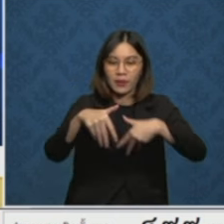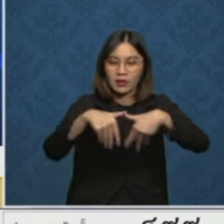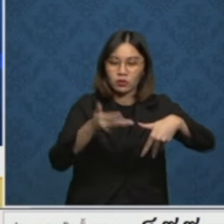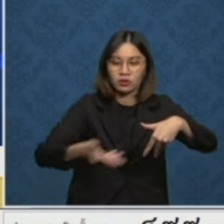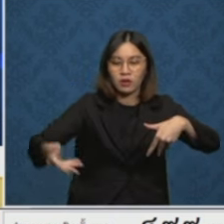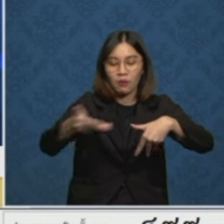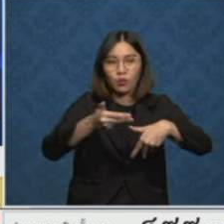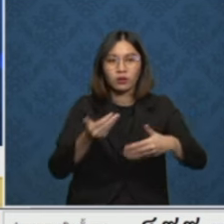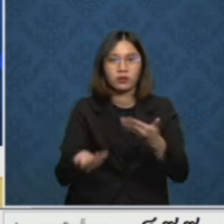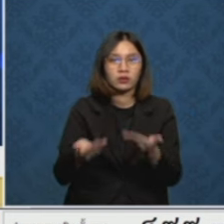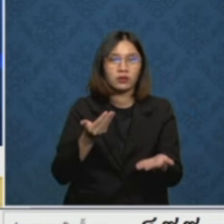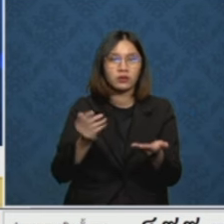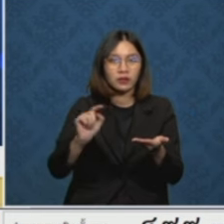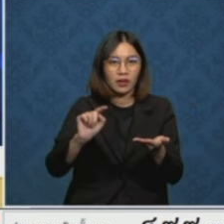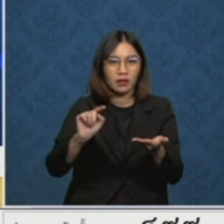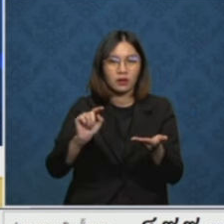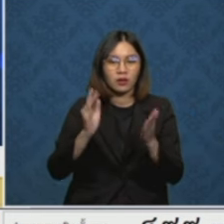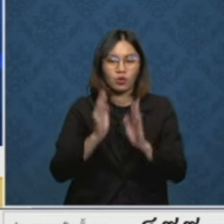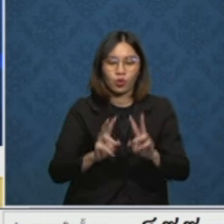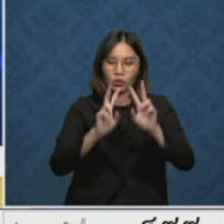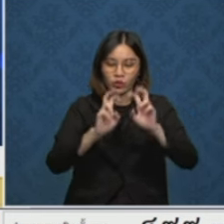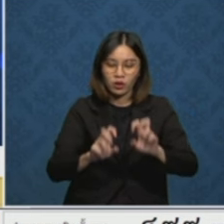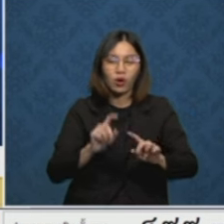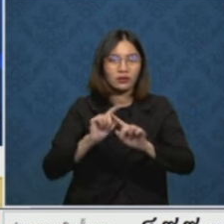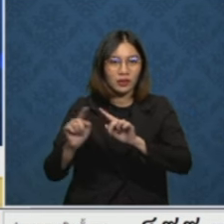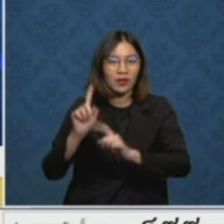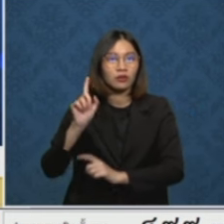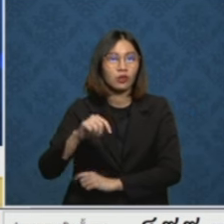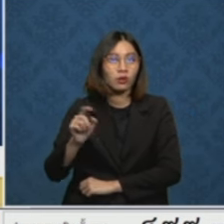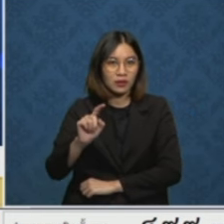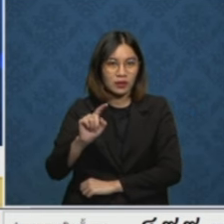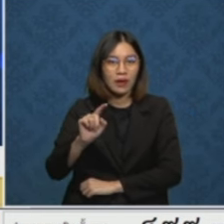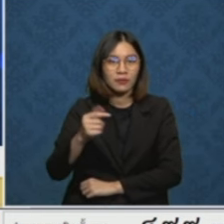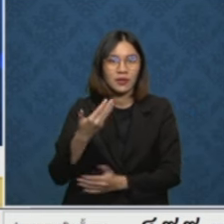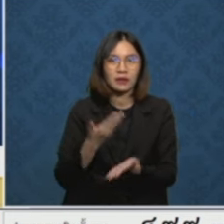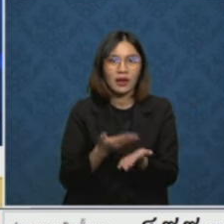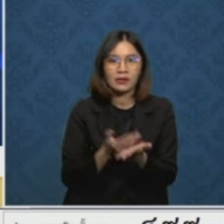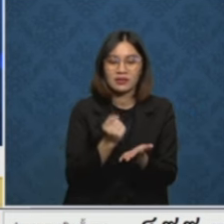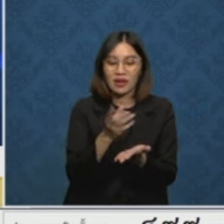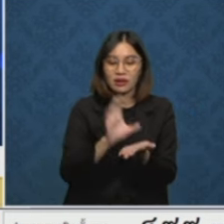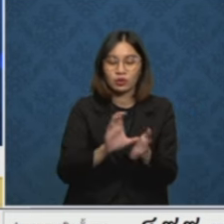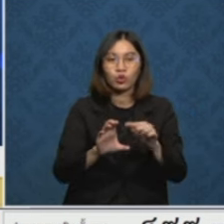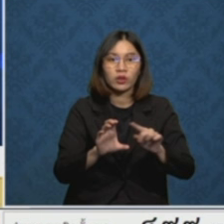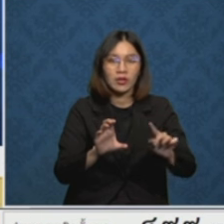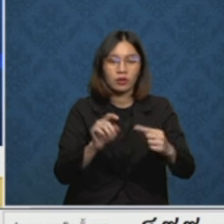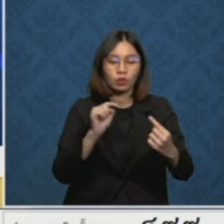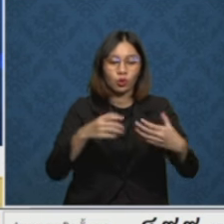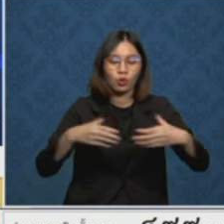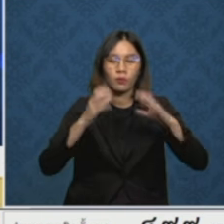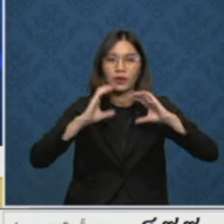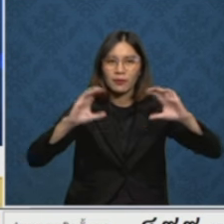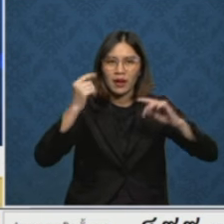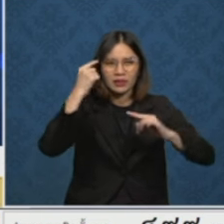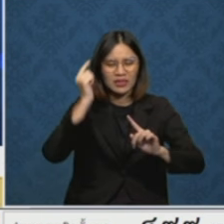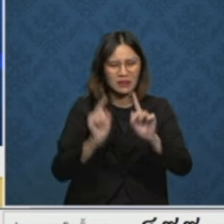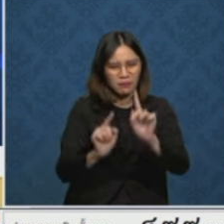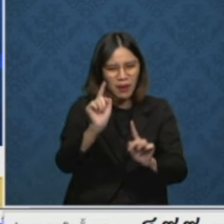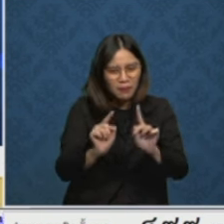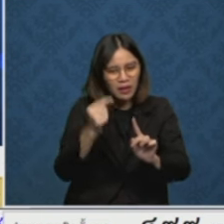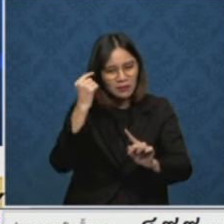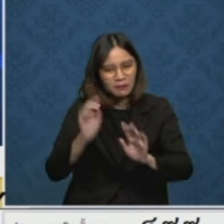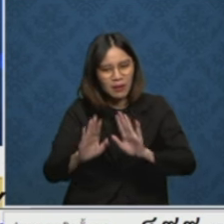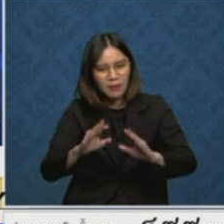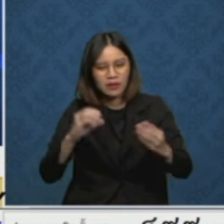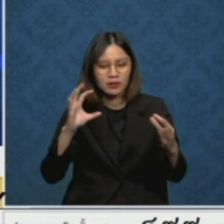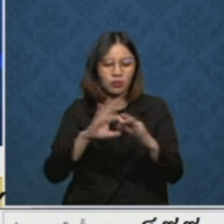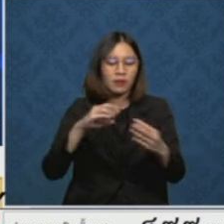นะคะหรือว่านักวิเคราะห์ต่างๆที่จะต้องใช้รายจ่ายลงทุนของรัฐบาลในการประมาณการต่างๆทางด้าน